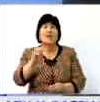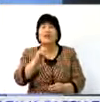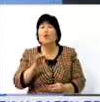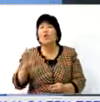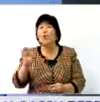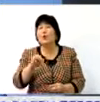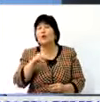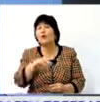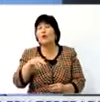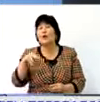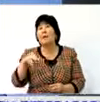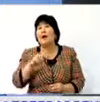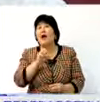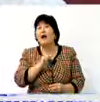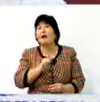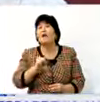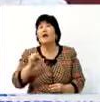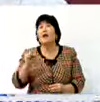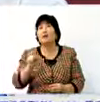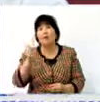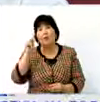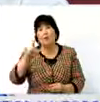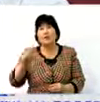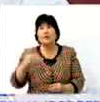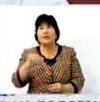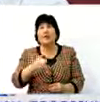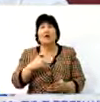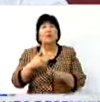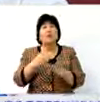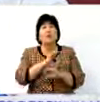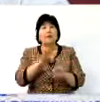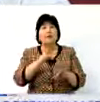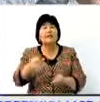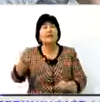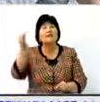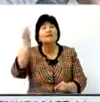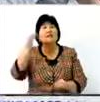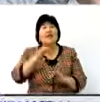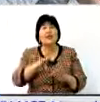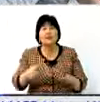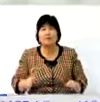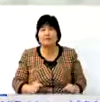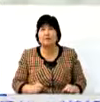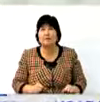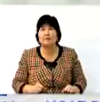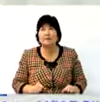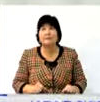Умарулы, Тургамбай Маханов, Раиса Абдешкозы. Ученики Софии Макашевой поделились воспоминаниями о ней.